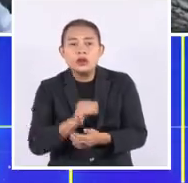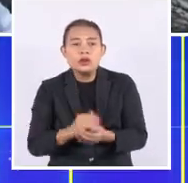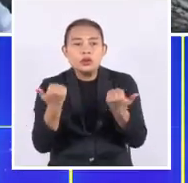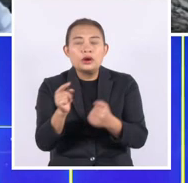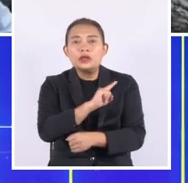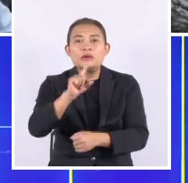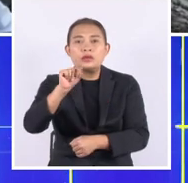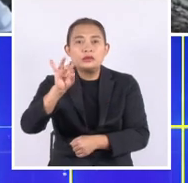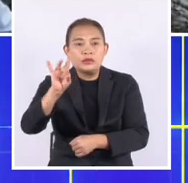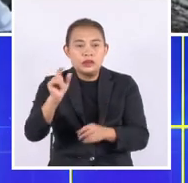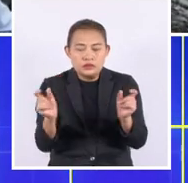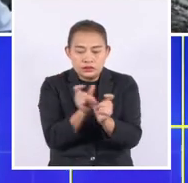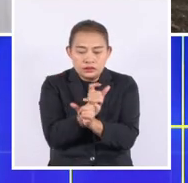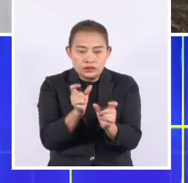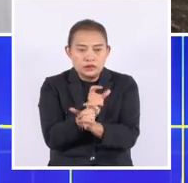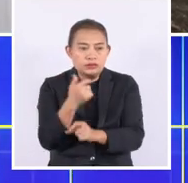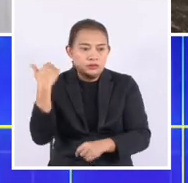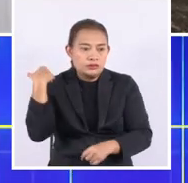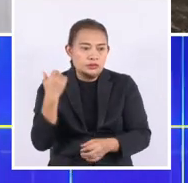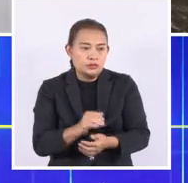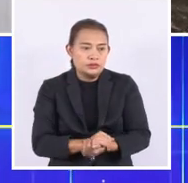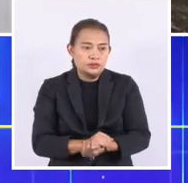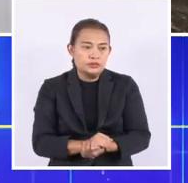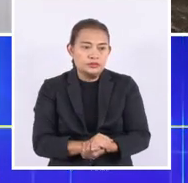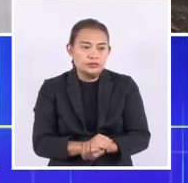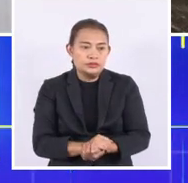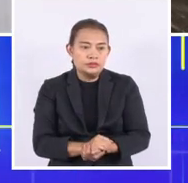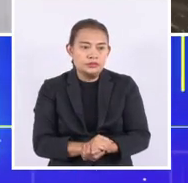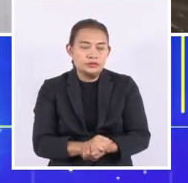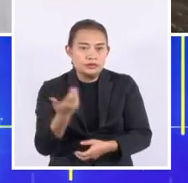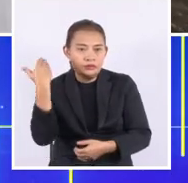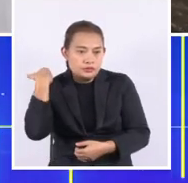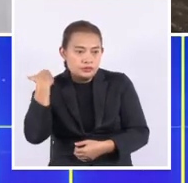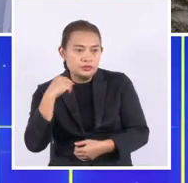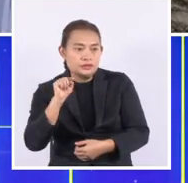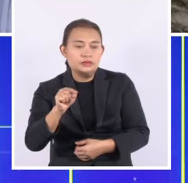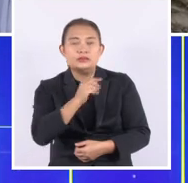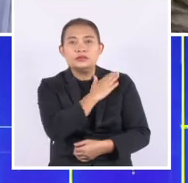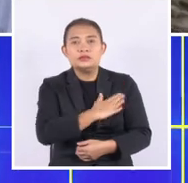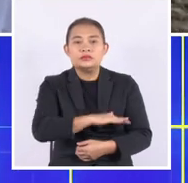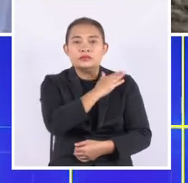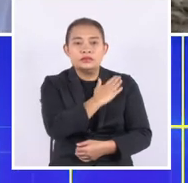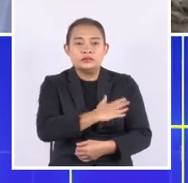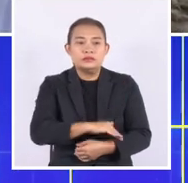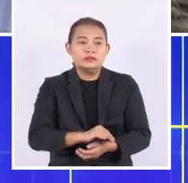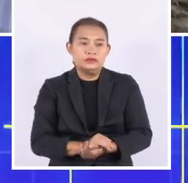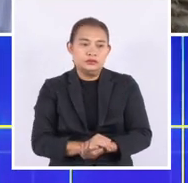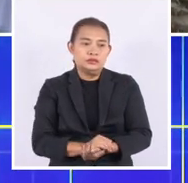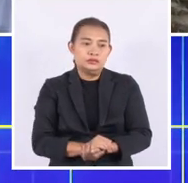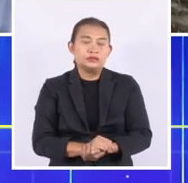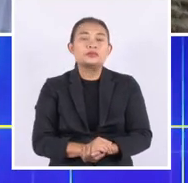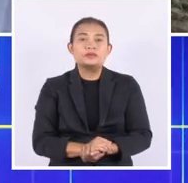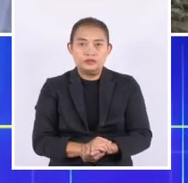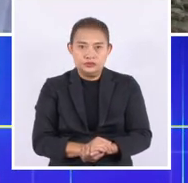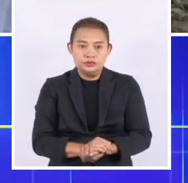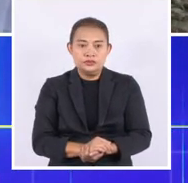ลับกันนิดนึง แต่ว่ามันมีอยู่4ตัวไงถ้าอยากได้มากกว่าน ี้ใจเย็นๆเอาไป2ตัวก่อน ค่ะไปในอินบ็อกซ์ครับ